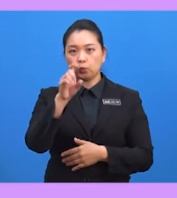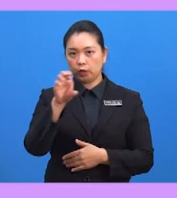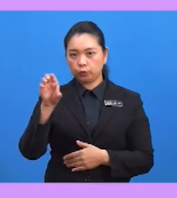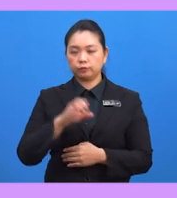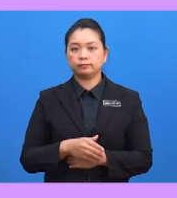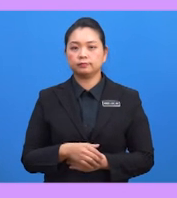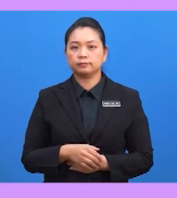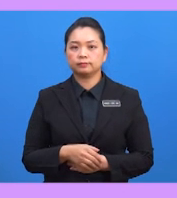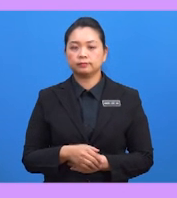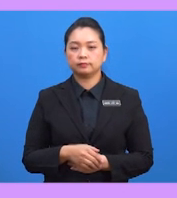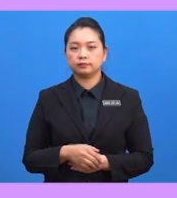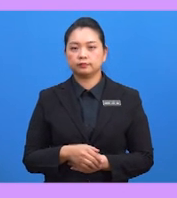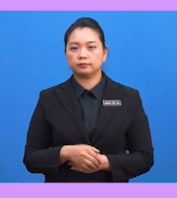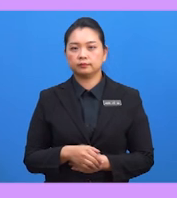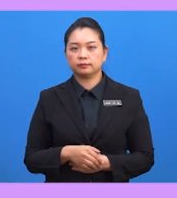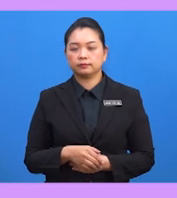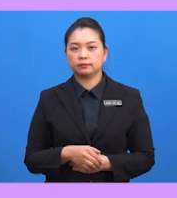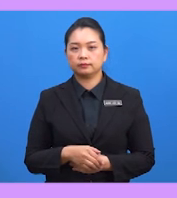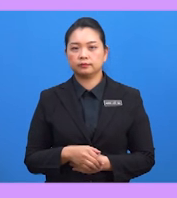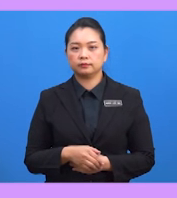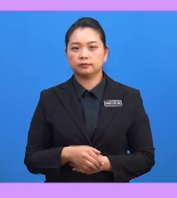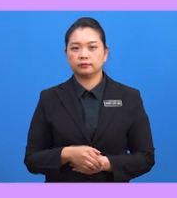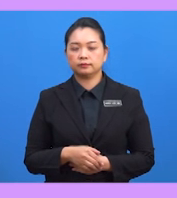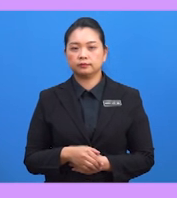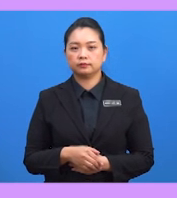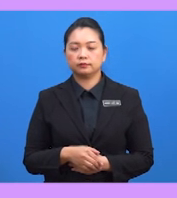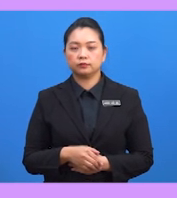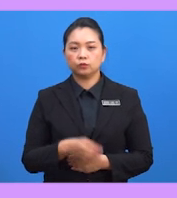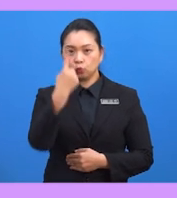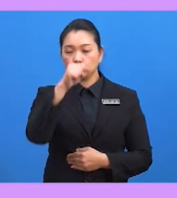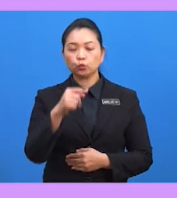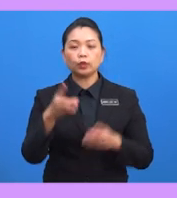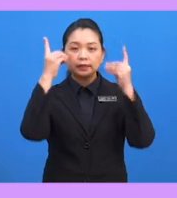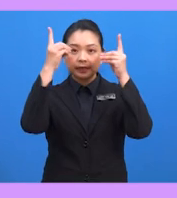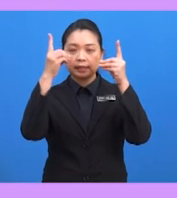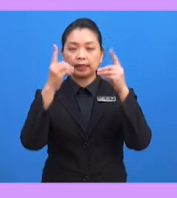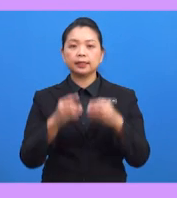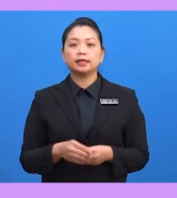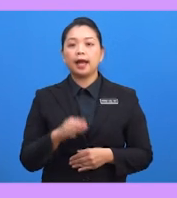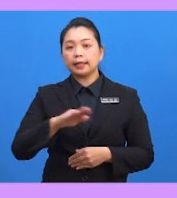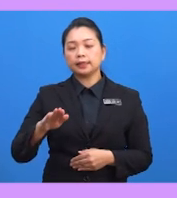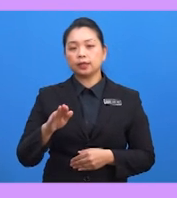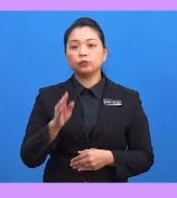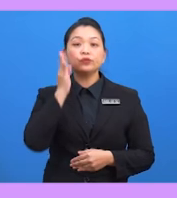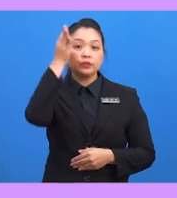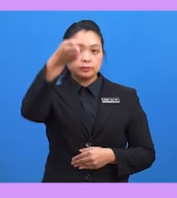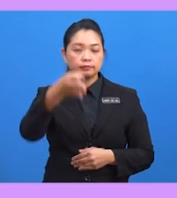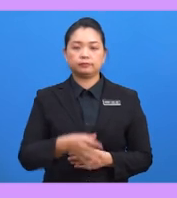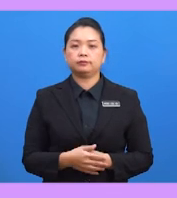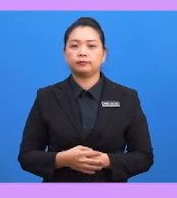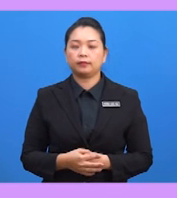RM100. Simpanan ini mampu membantu membiayai pendidikan anak-anak Encik Ahmad dewasa kelak.